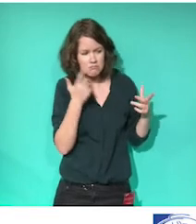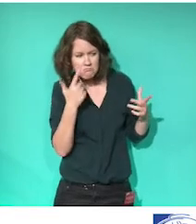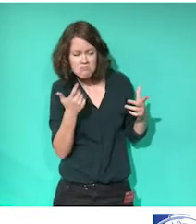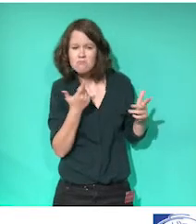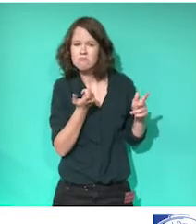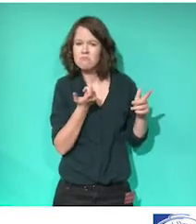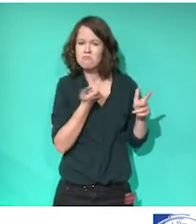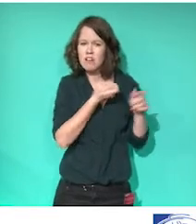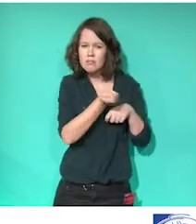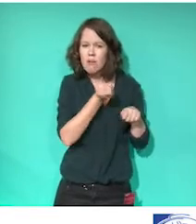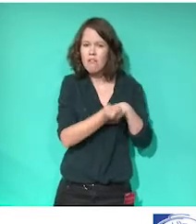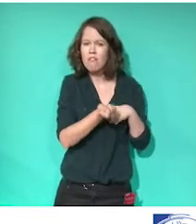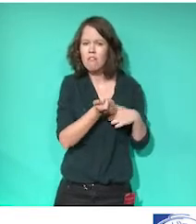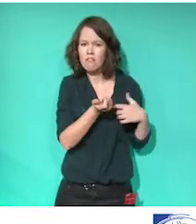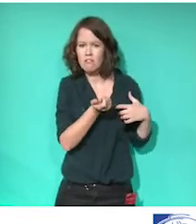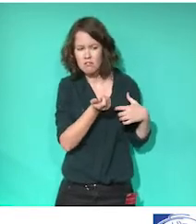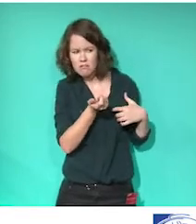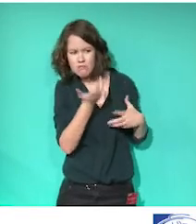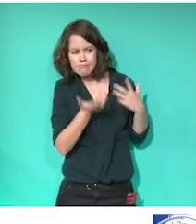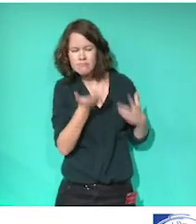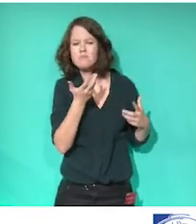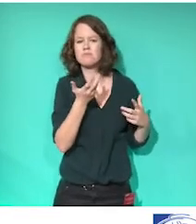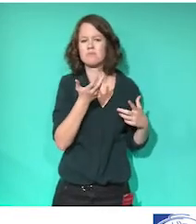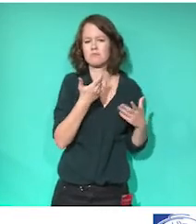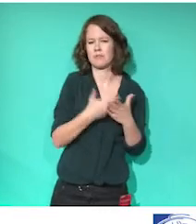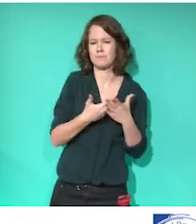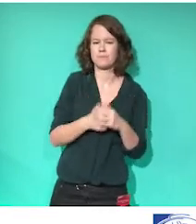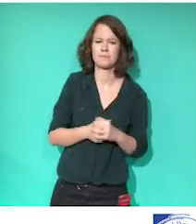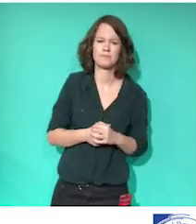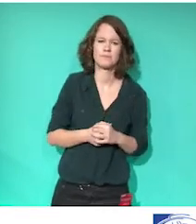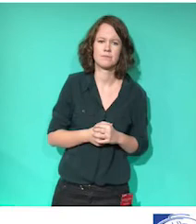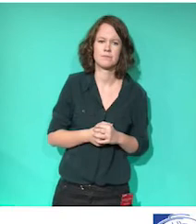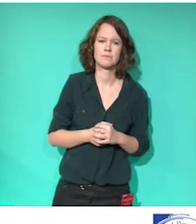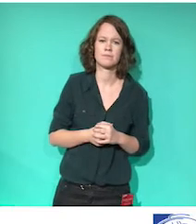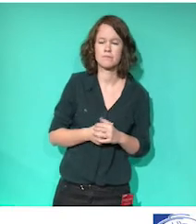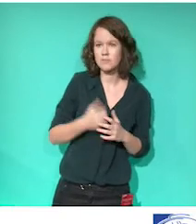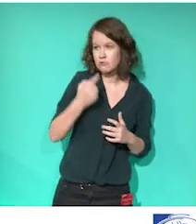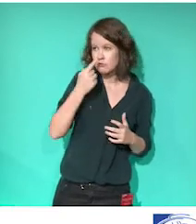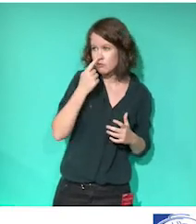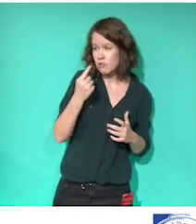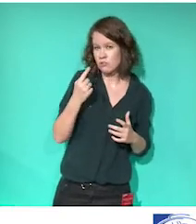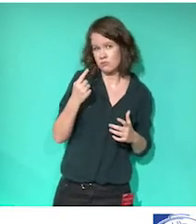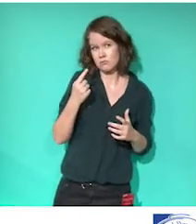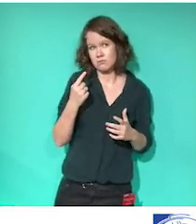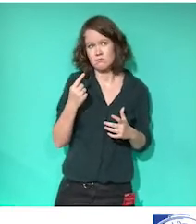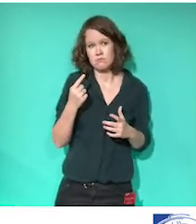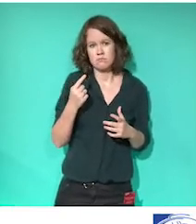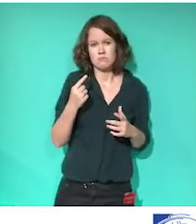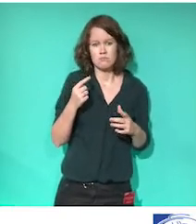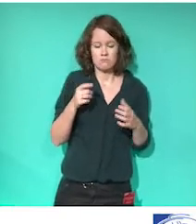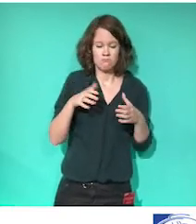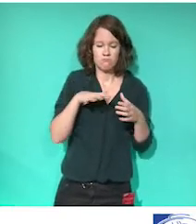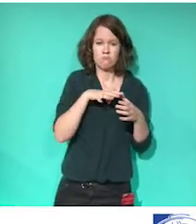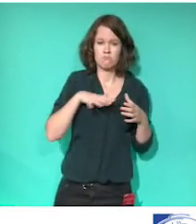pénalisant davantage les violences faites aux femmes. Il y a un ensemble qui a été fait au cours